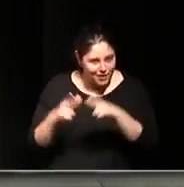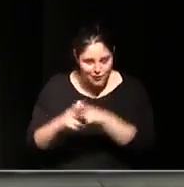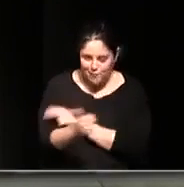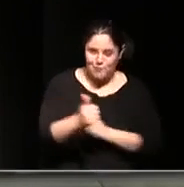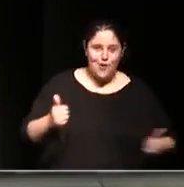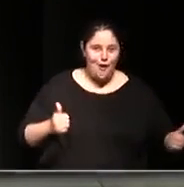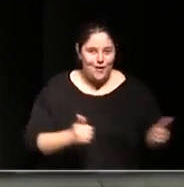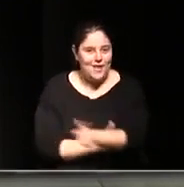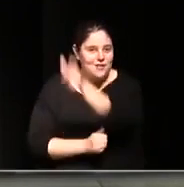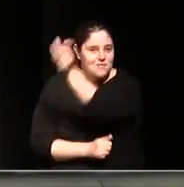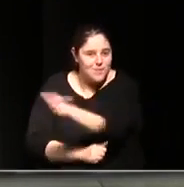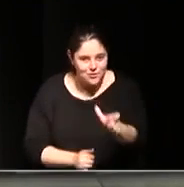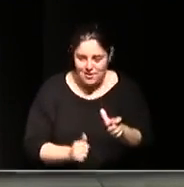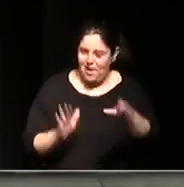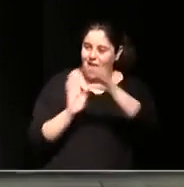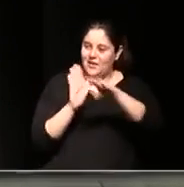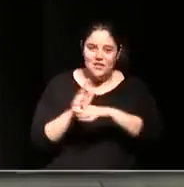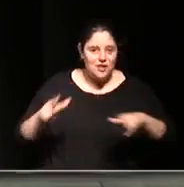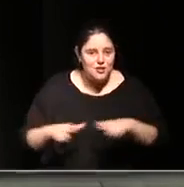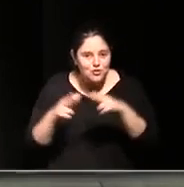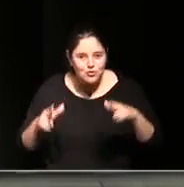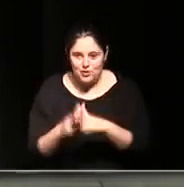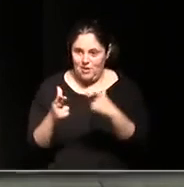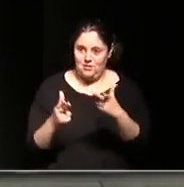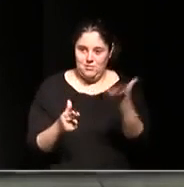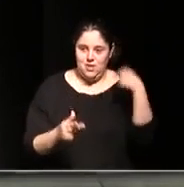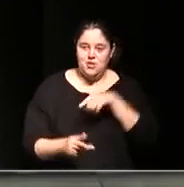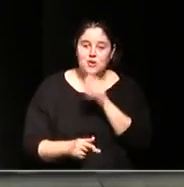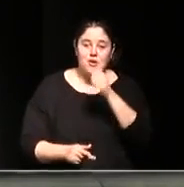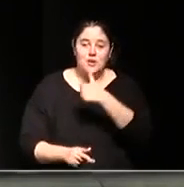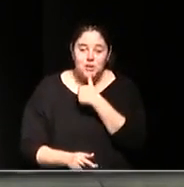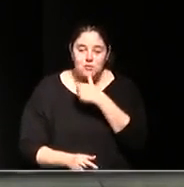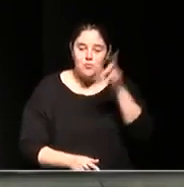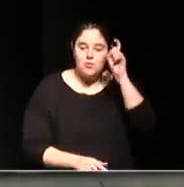gent, de l'agenda social i de les agendes perdudes, és el professor Vicenç Navarro.